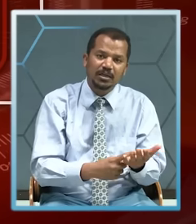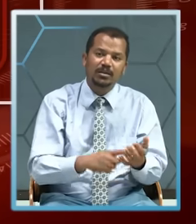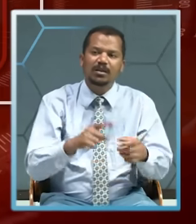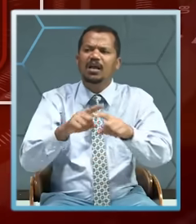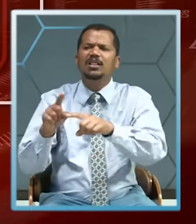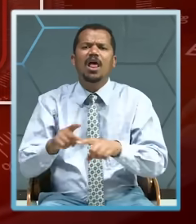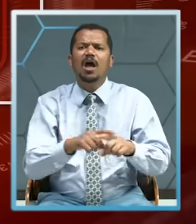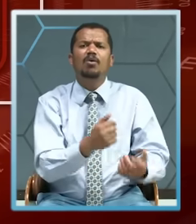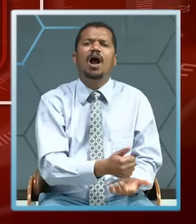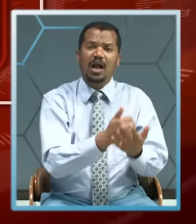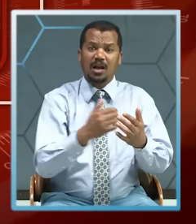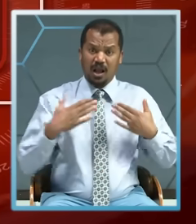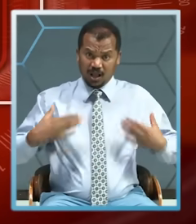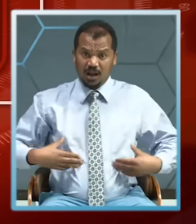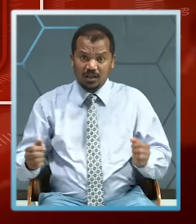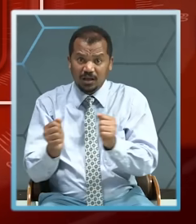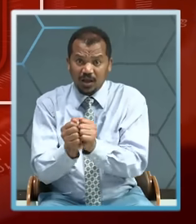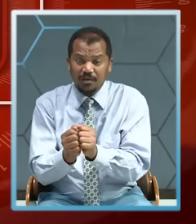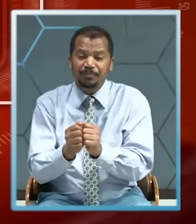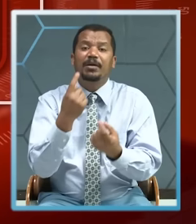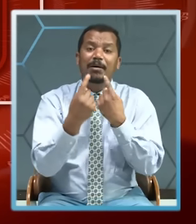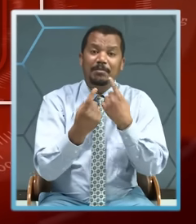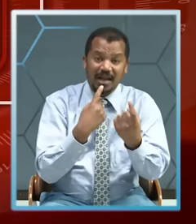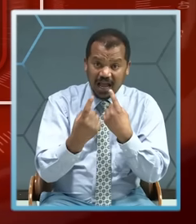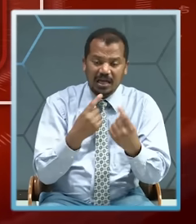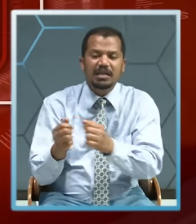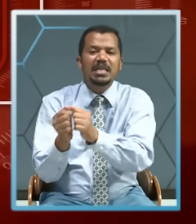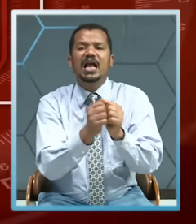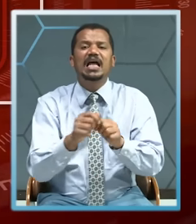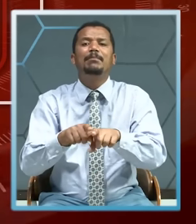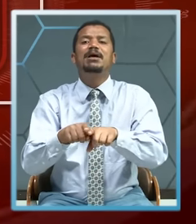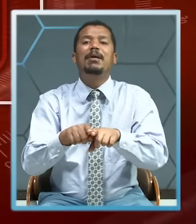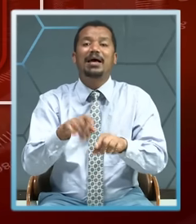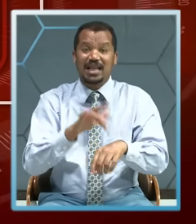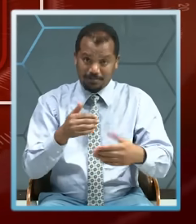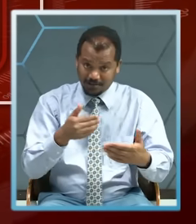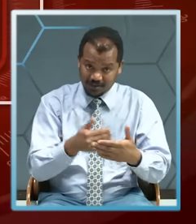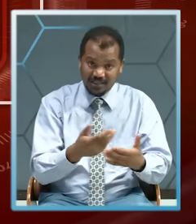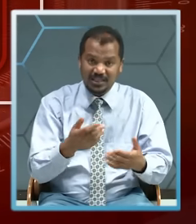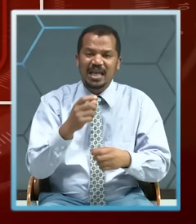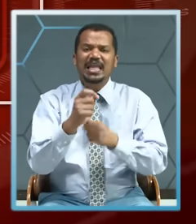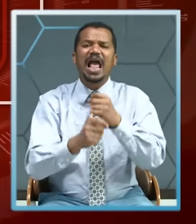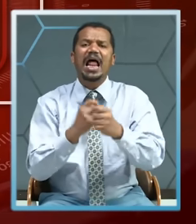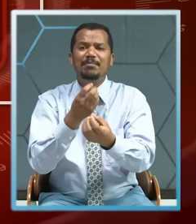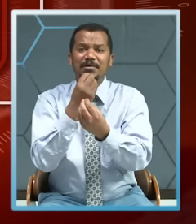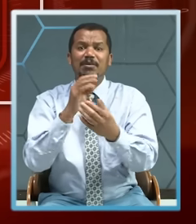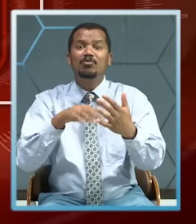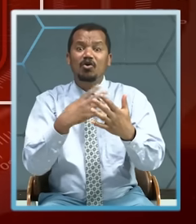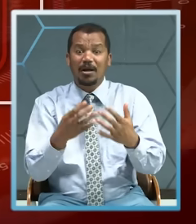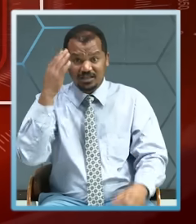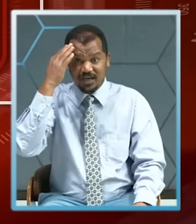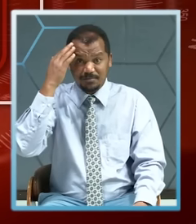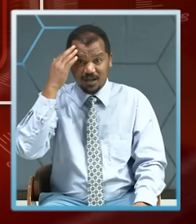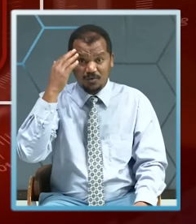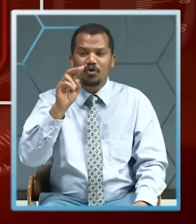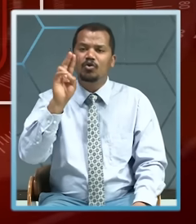ይህንን ከተለያዩ አጋር አካላት ጋር በመነጋገር የጋራ መግባባትም ላይ በመድረስ የዓለም ምግብ ፕሮግራም